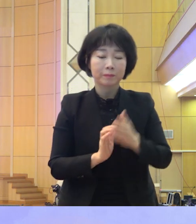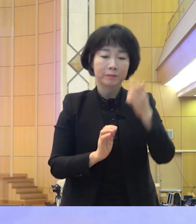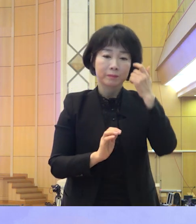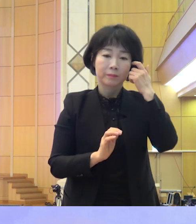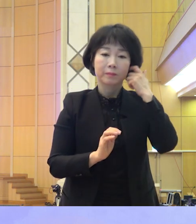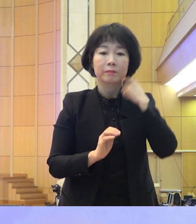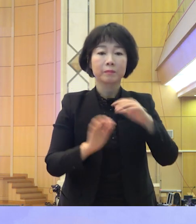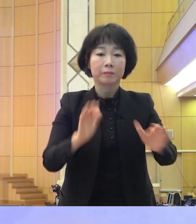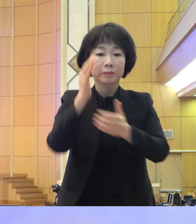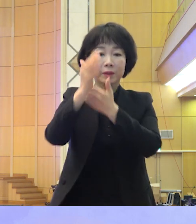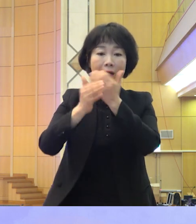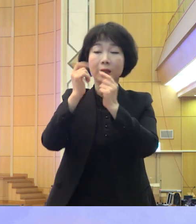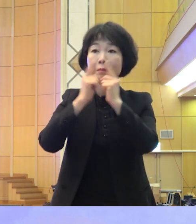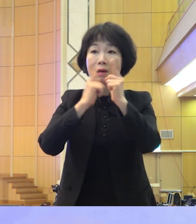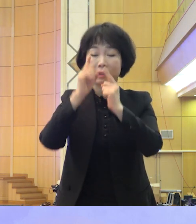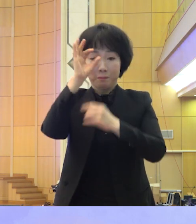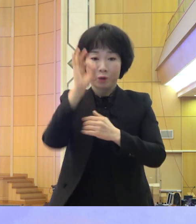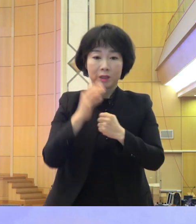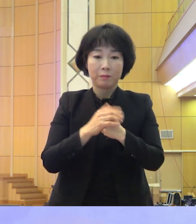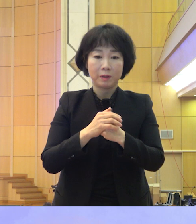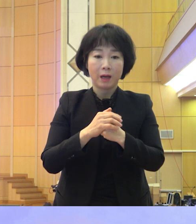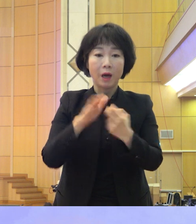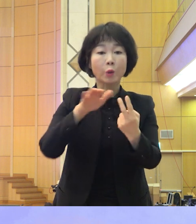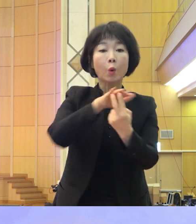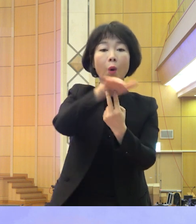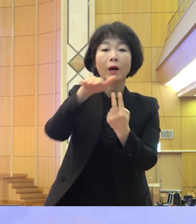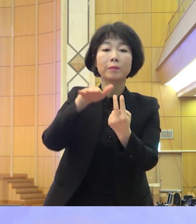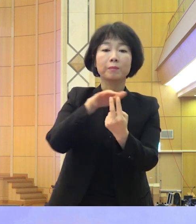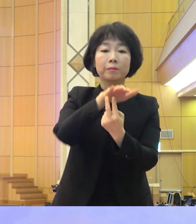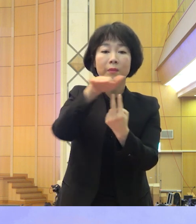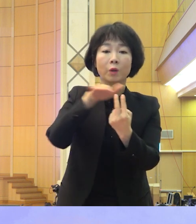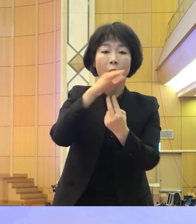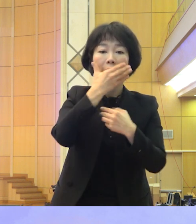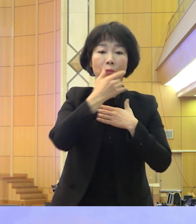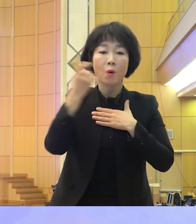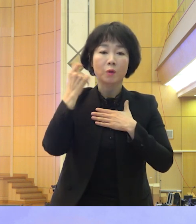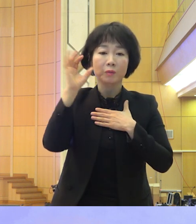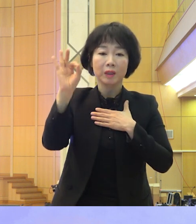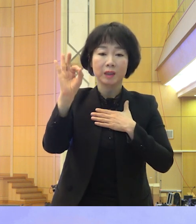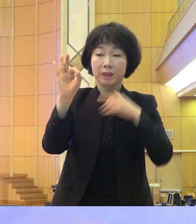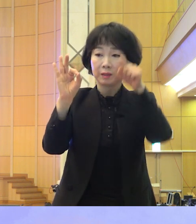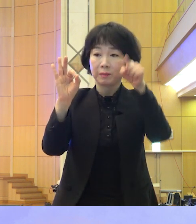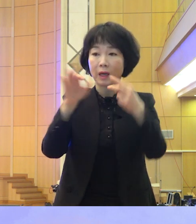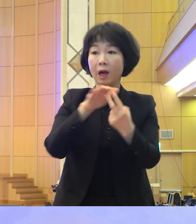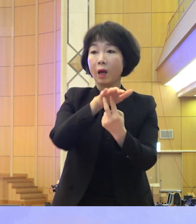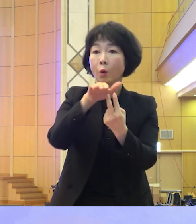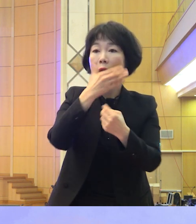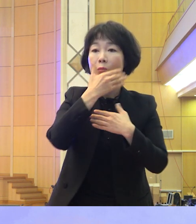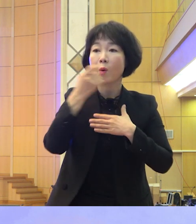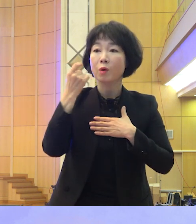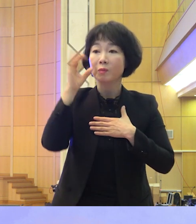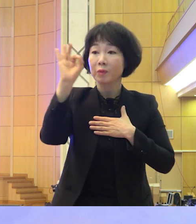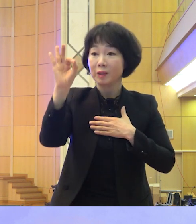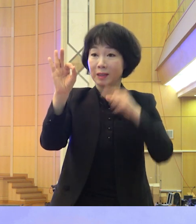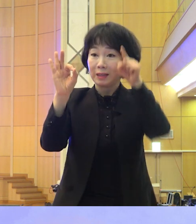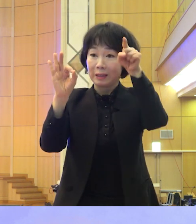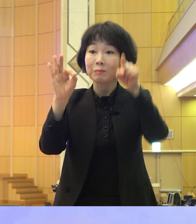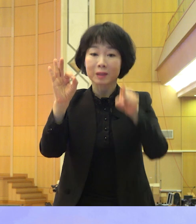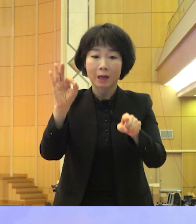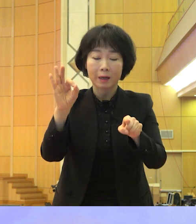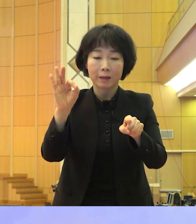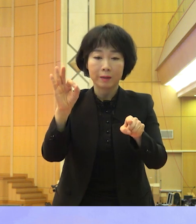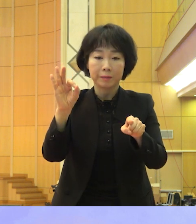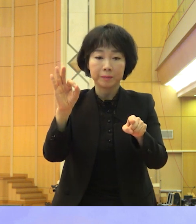네, 하나님 말씀은 요한복음 7장입니다. 요한복음 7장